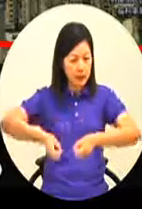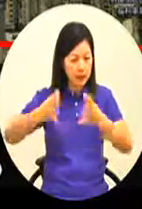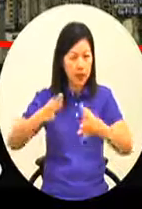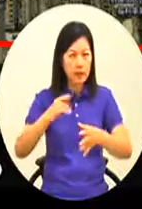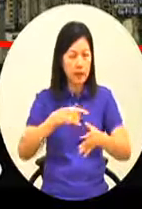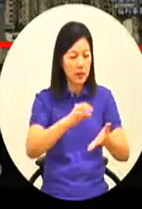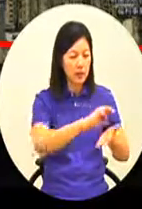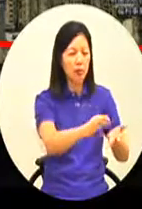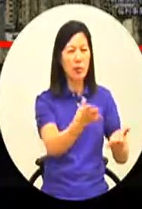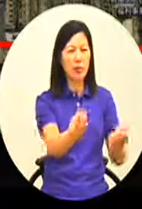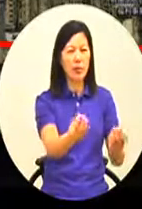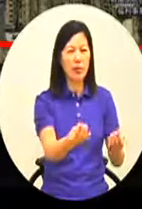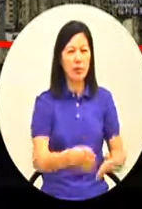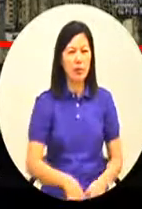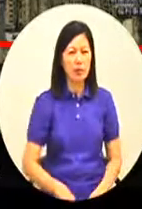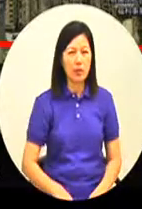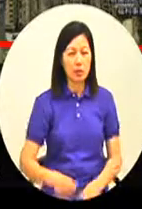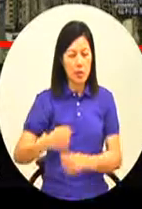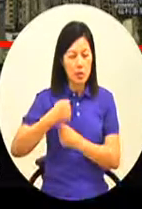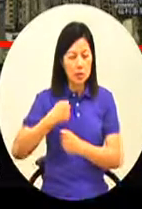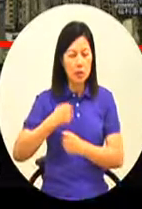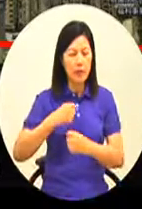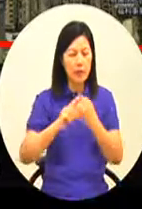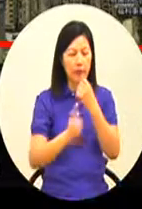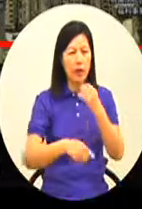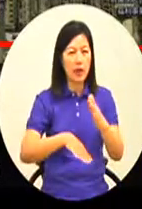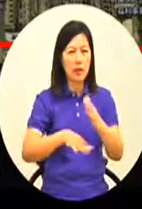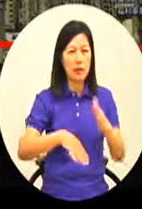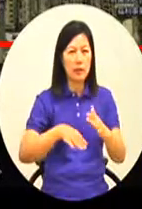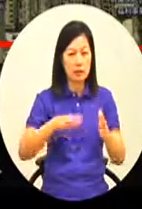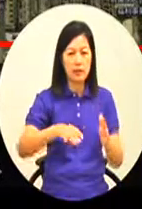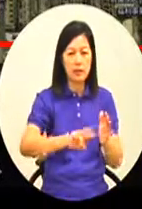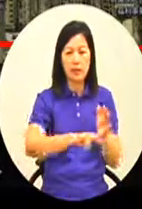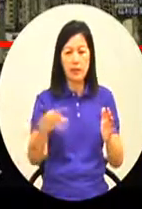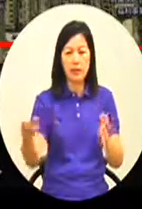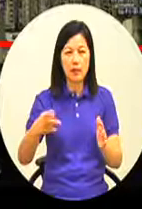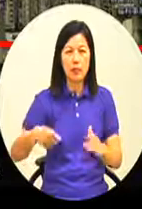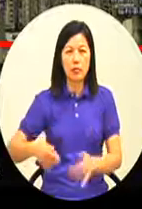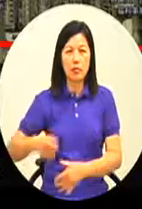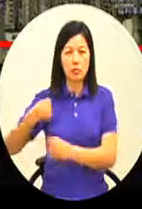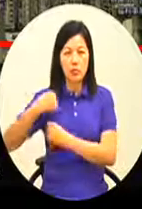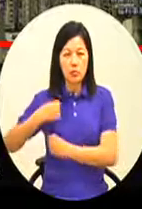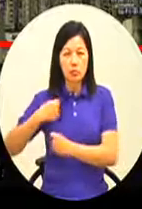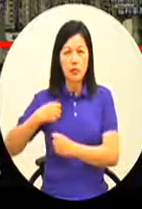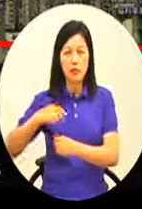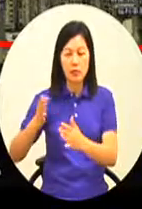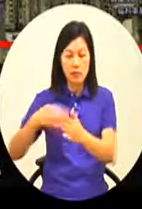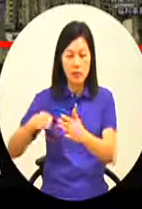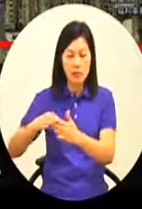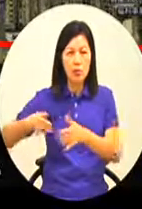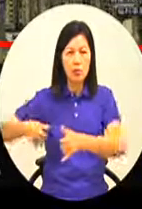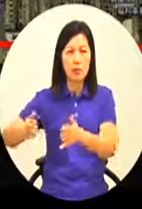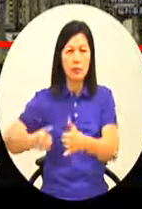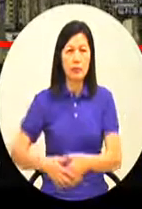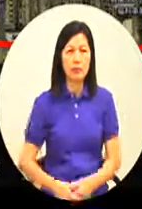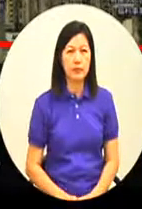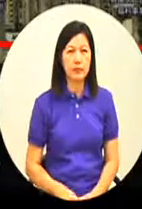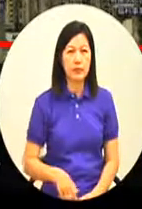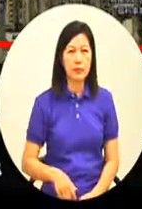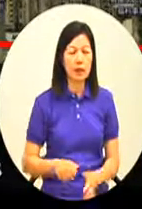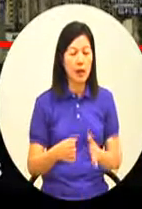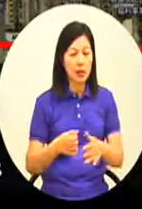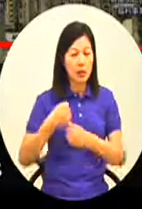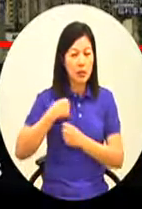有在用，军事法庭基本上离军校路。然后那一天国防部他们的政治作战局，他们的军备局来了，说什